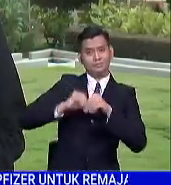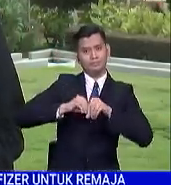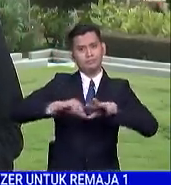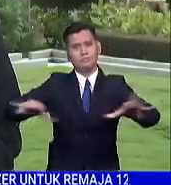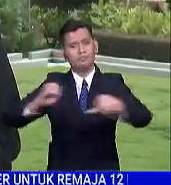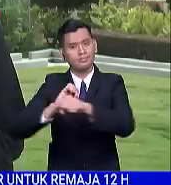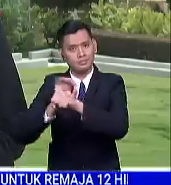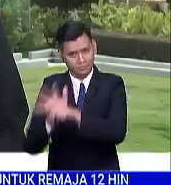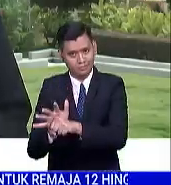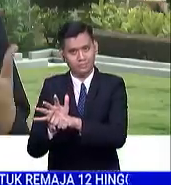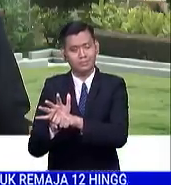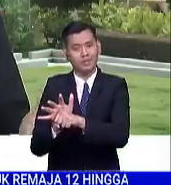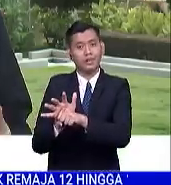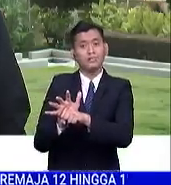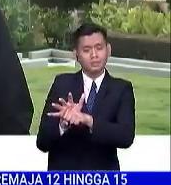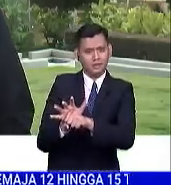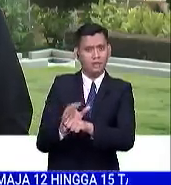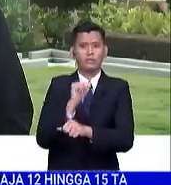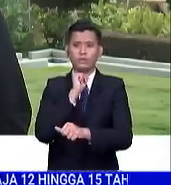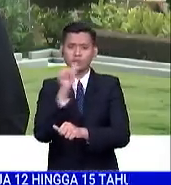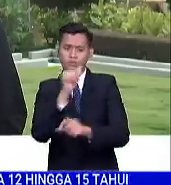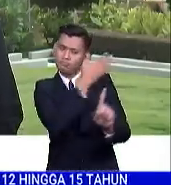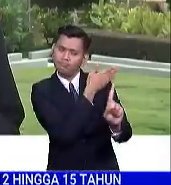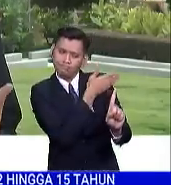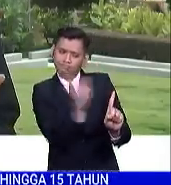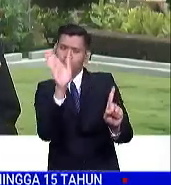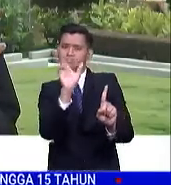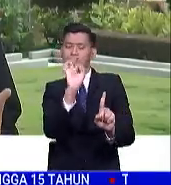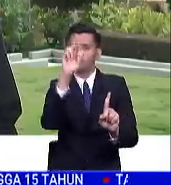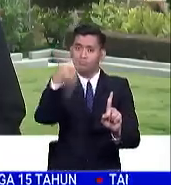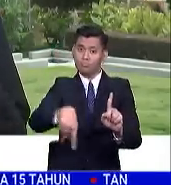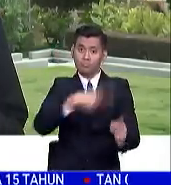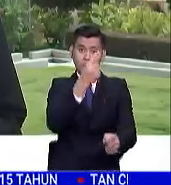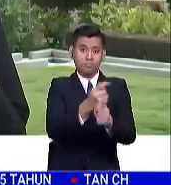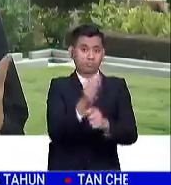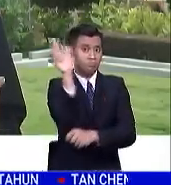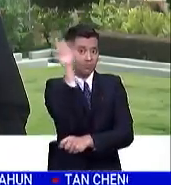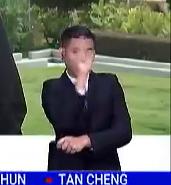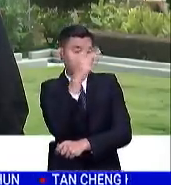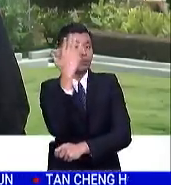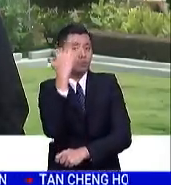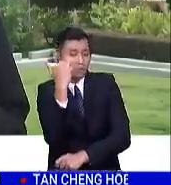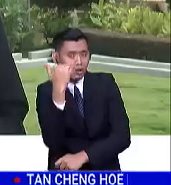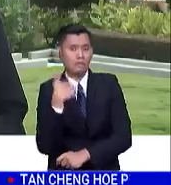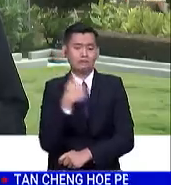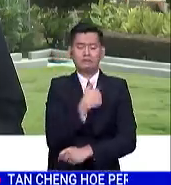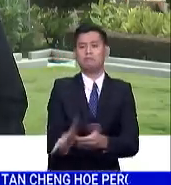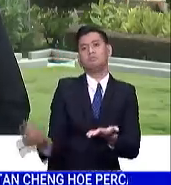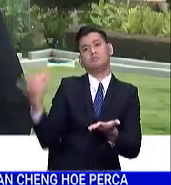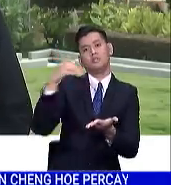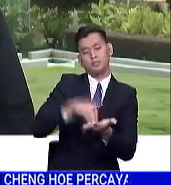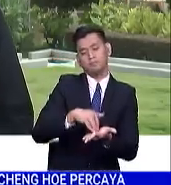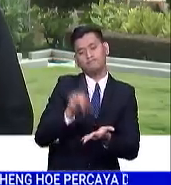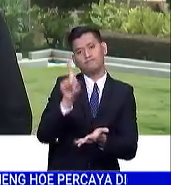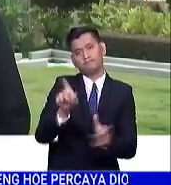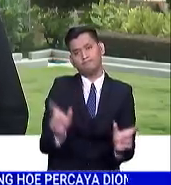wabak COVID-19. Malah ketidakpatuhan terhadap SOP yang ditetapkan kerajaan antara punca kita sekali lagi diarahkan